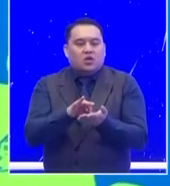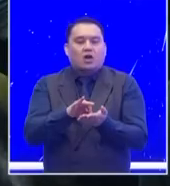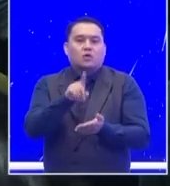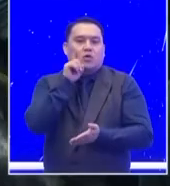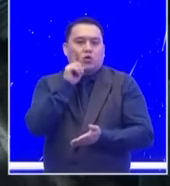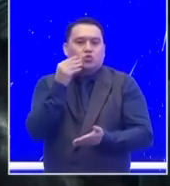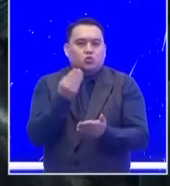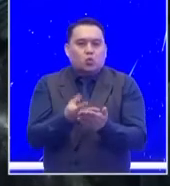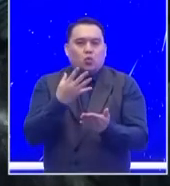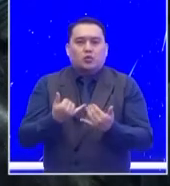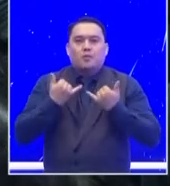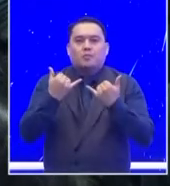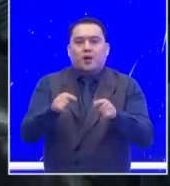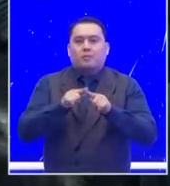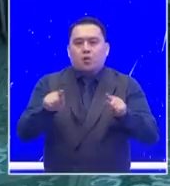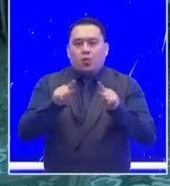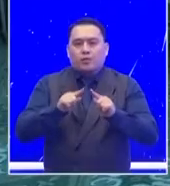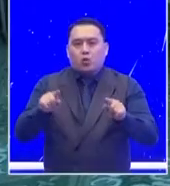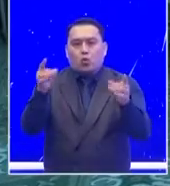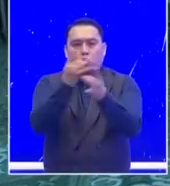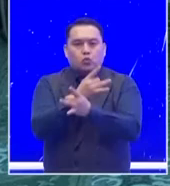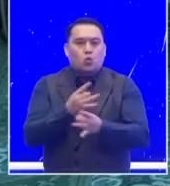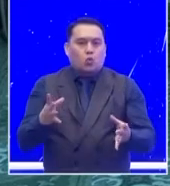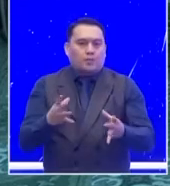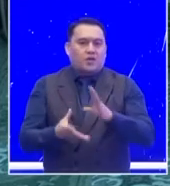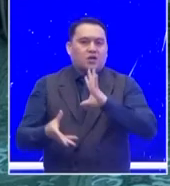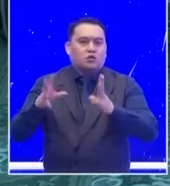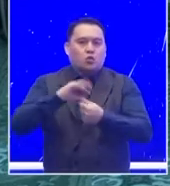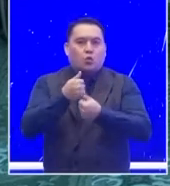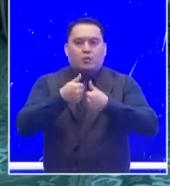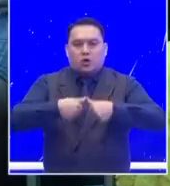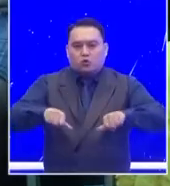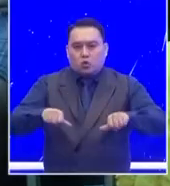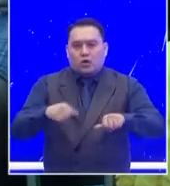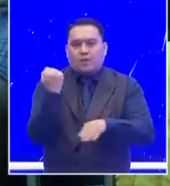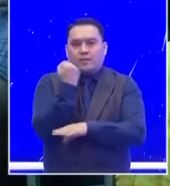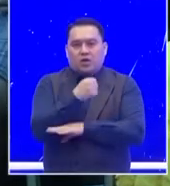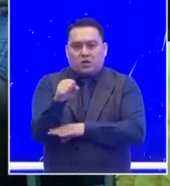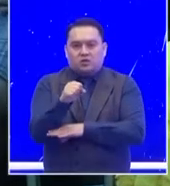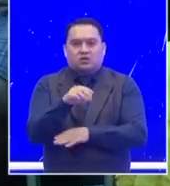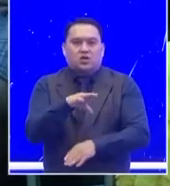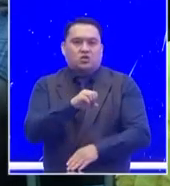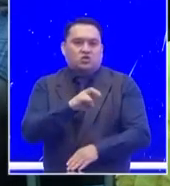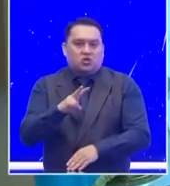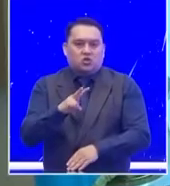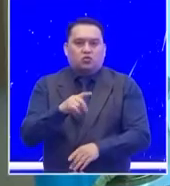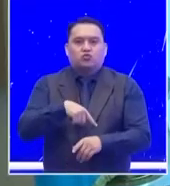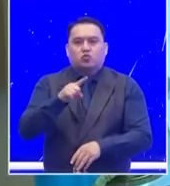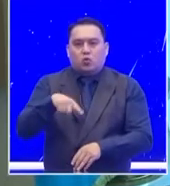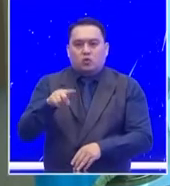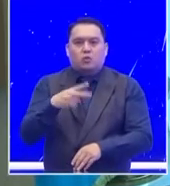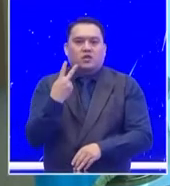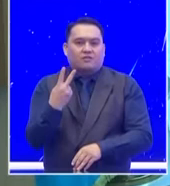нравственные ценности и пропагандировать культуру. Так по итогам жюри гран-при завоевал Сраждин Файзуллаев, ученик школы номер